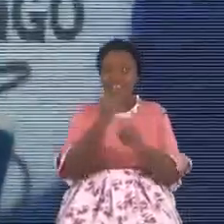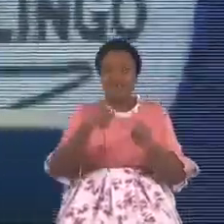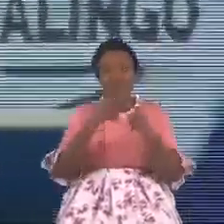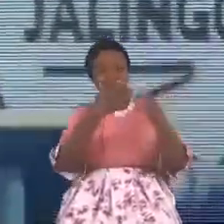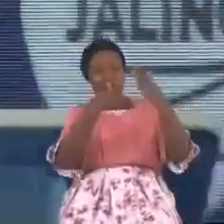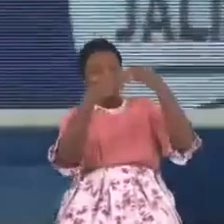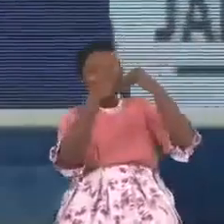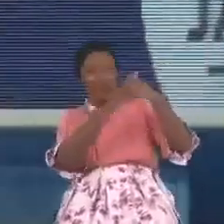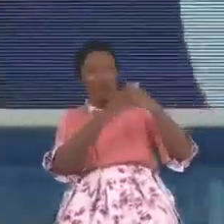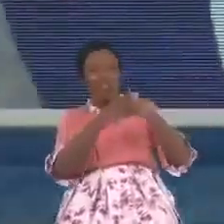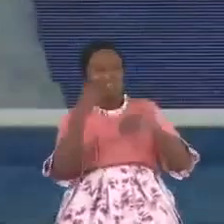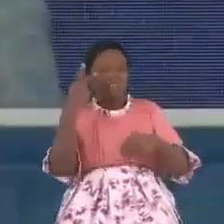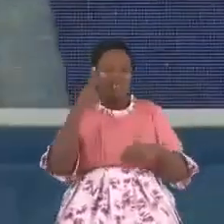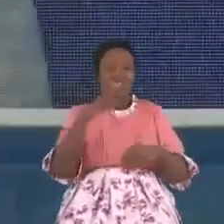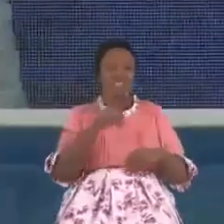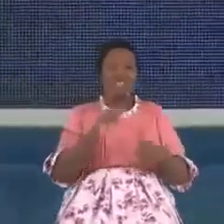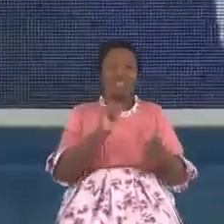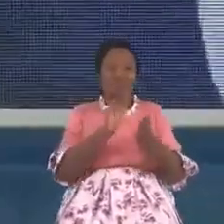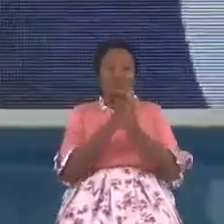nye gị.